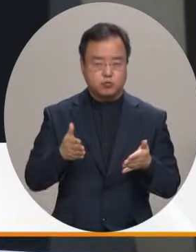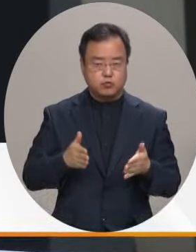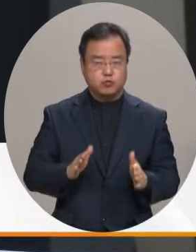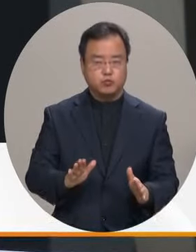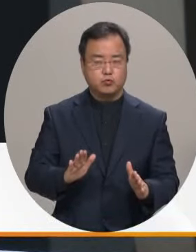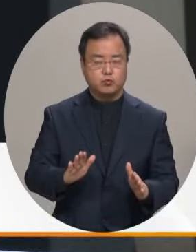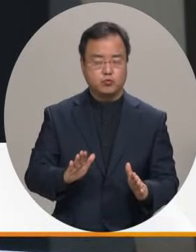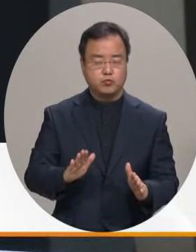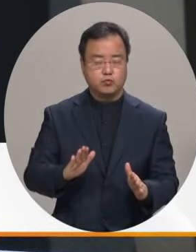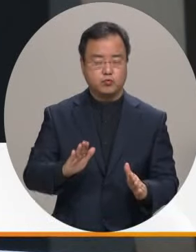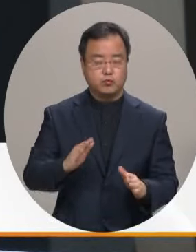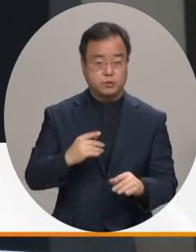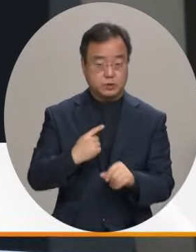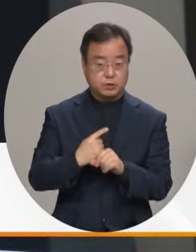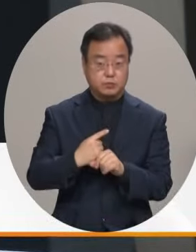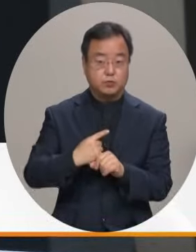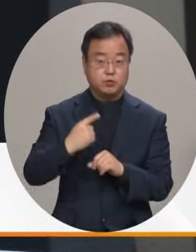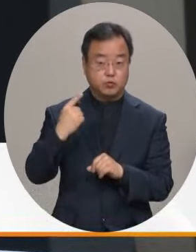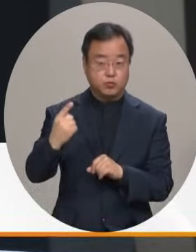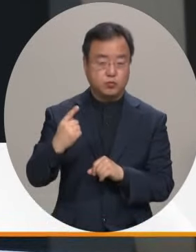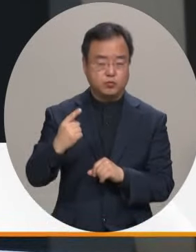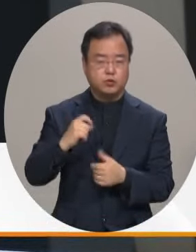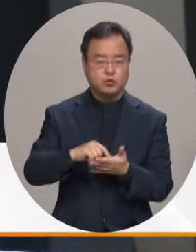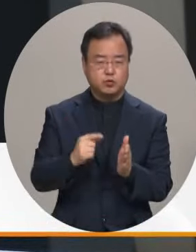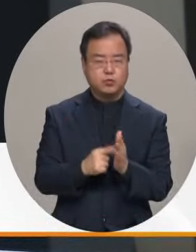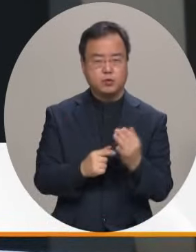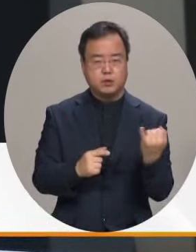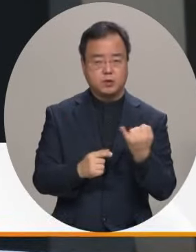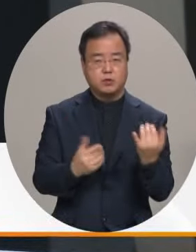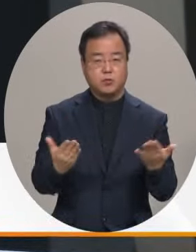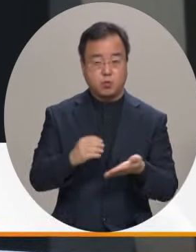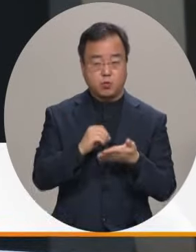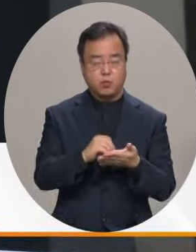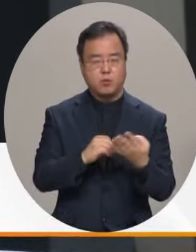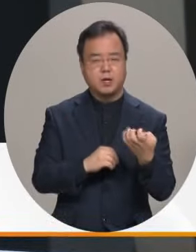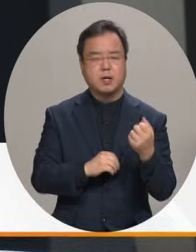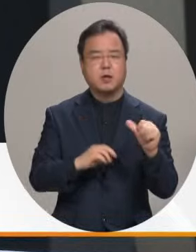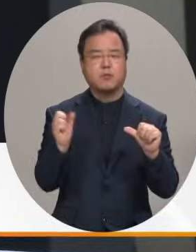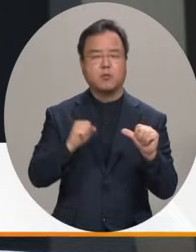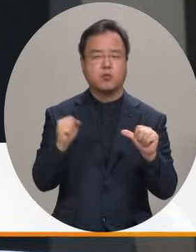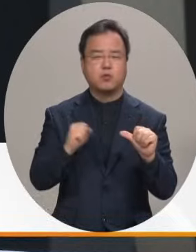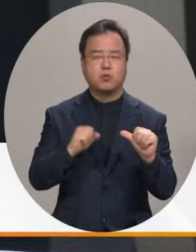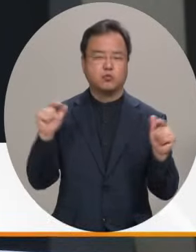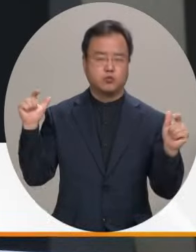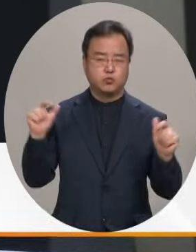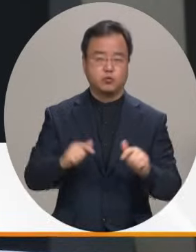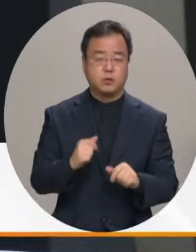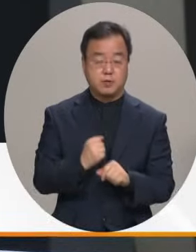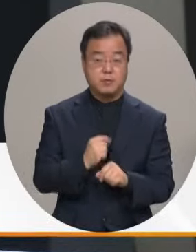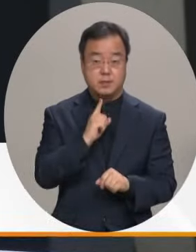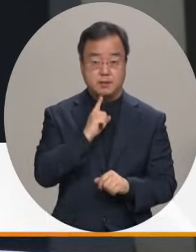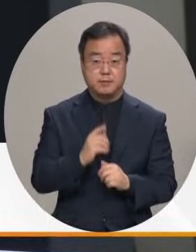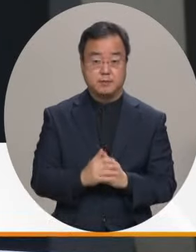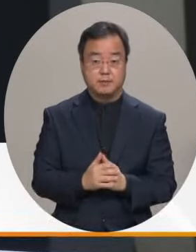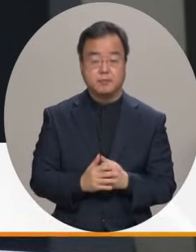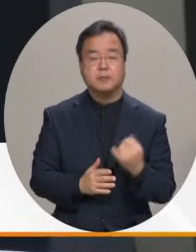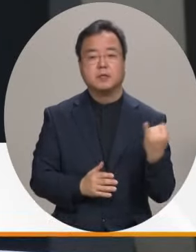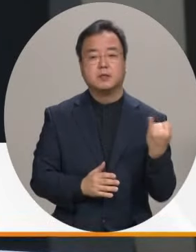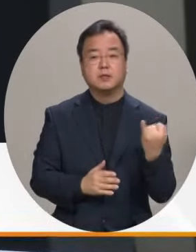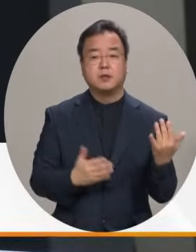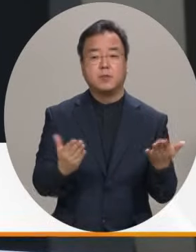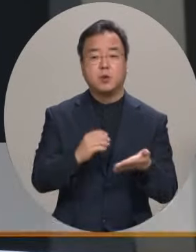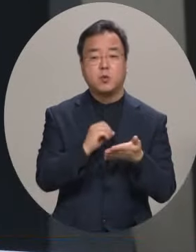해에는 여성의 고용률이 45% 아지 어 감소시킨다는 연구 결과가 있습니다 또한 여성